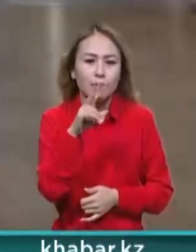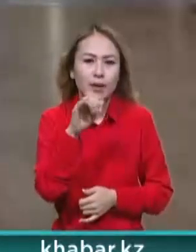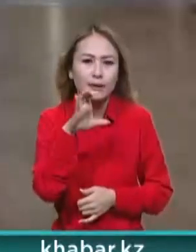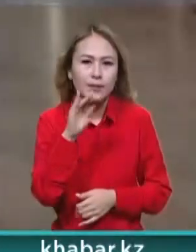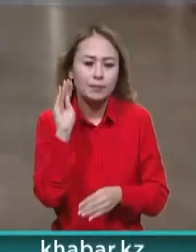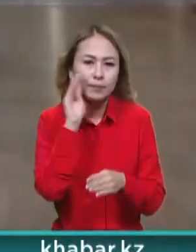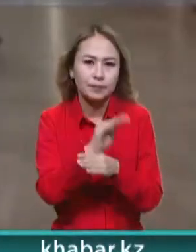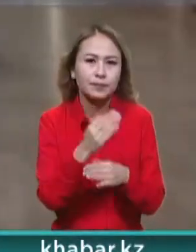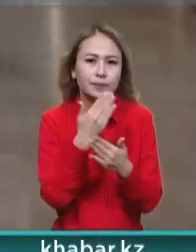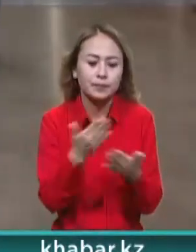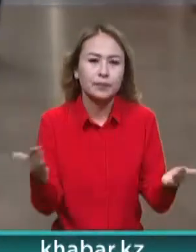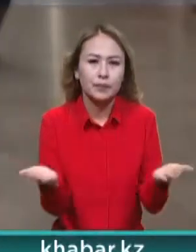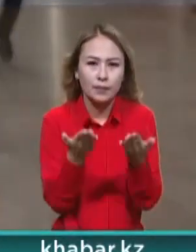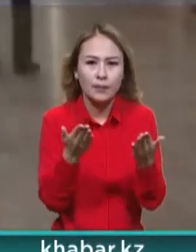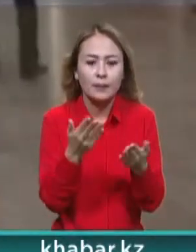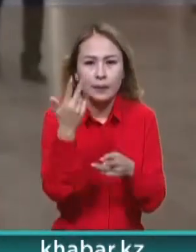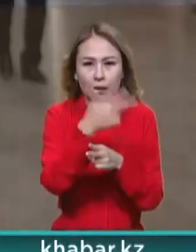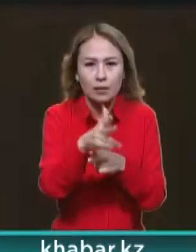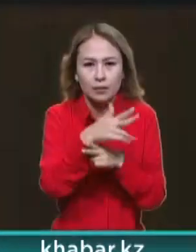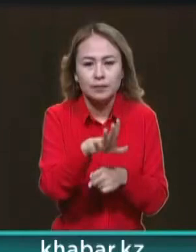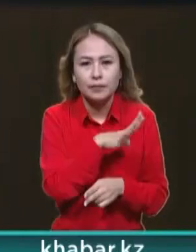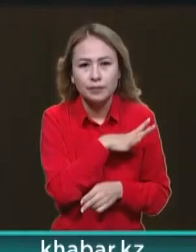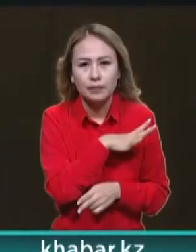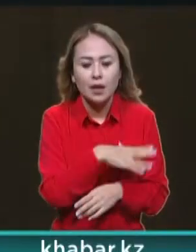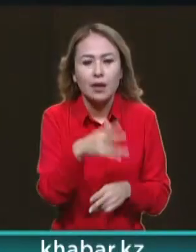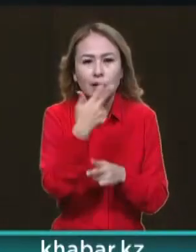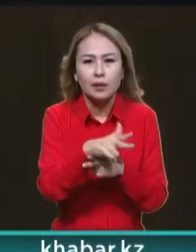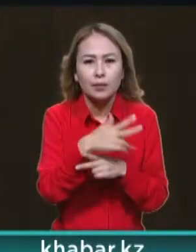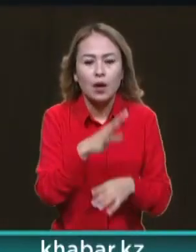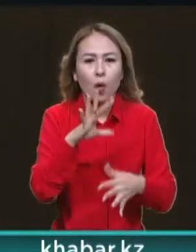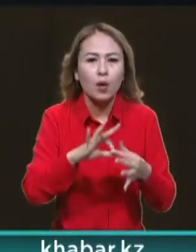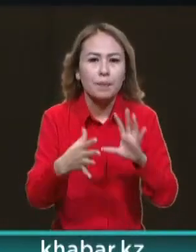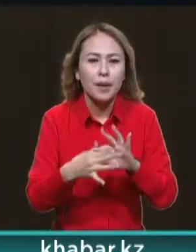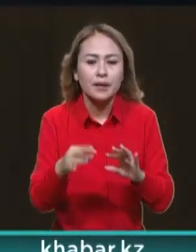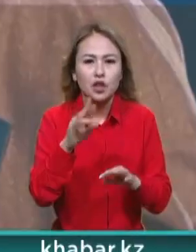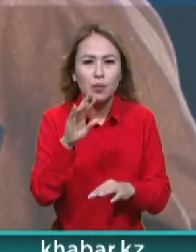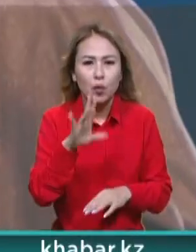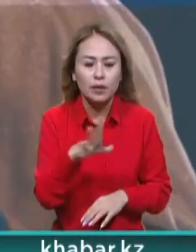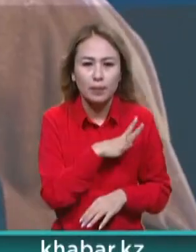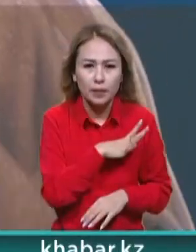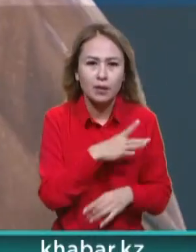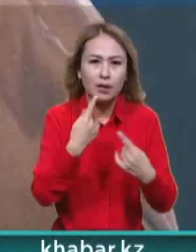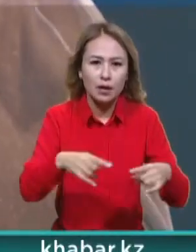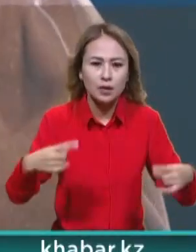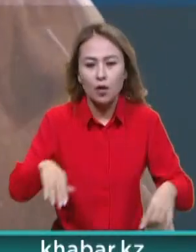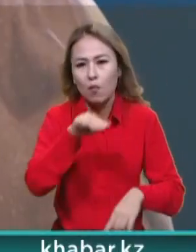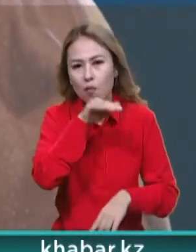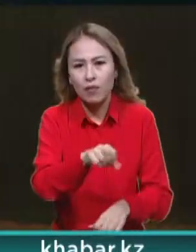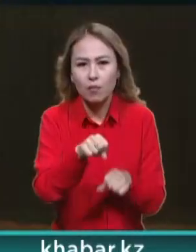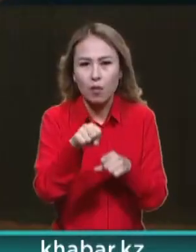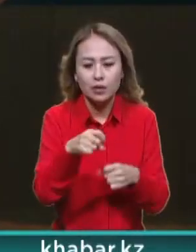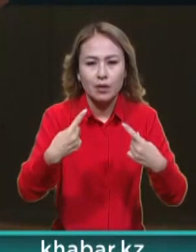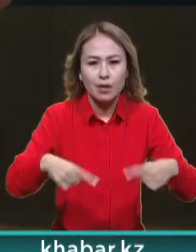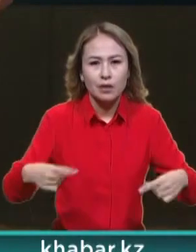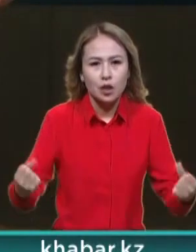ретінде осындай бейне материалды түсірдік. Клипке олимпиада чемпионы Ермахан Ибраимов, кәсіби боксшы Жанқош Тұраров